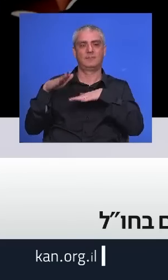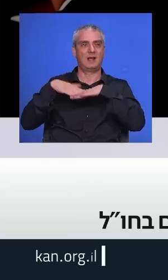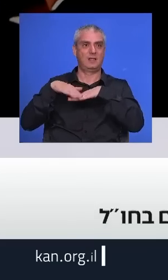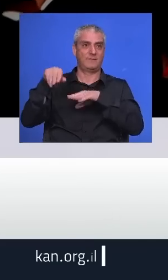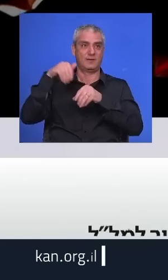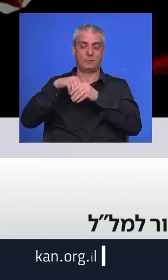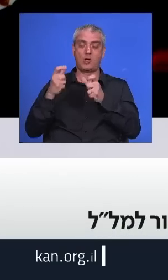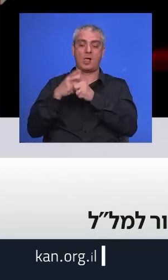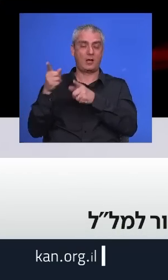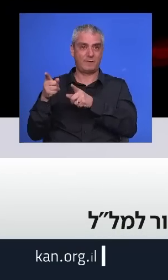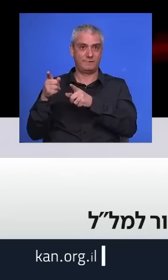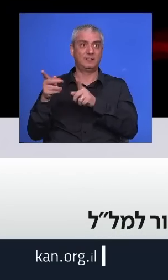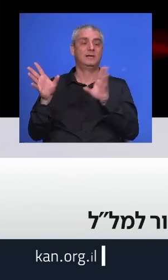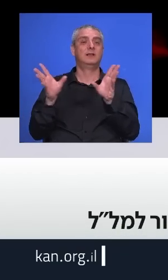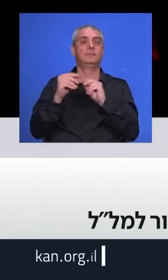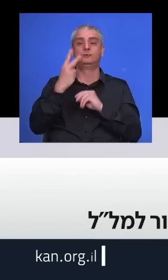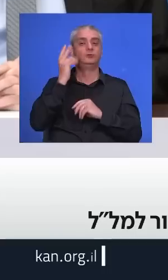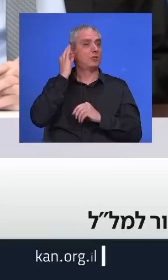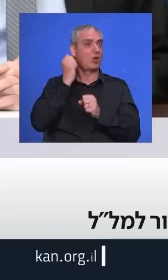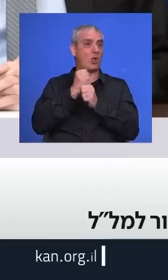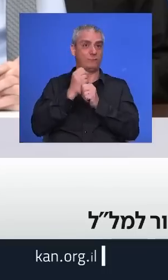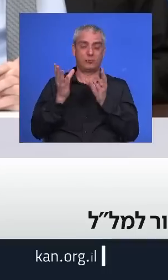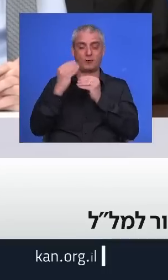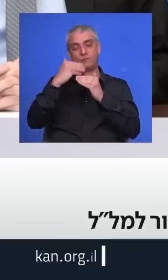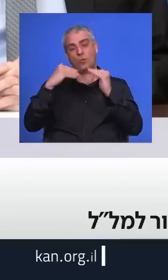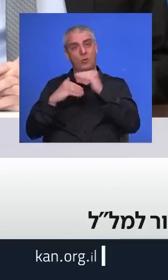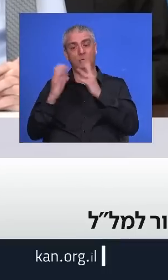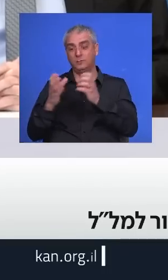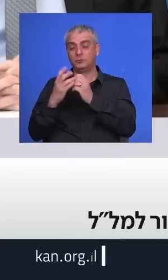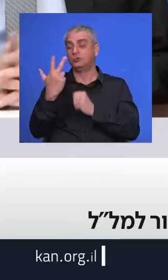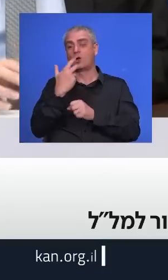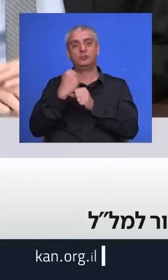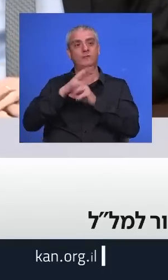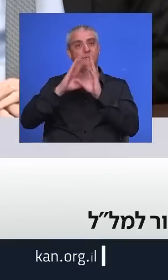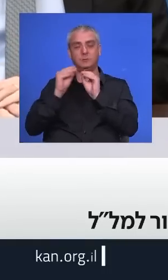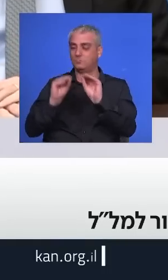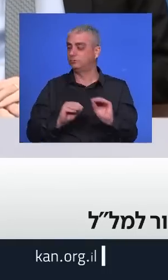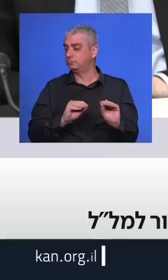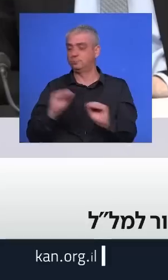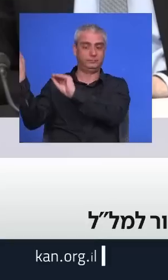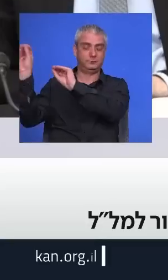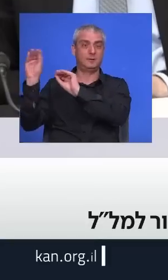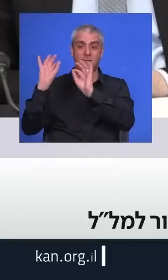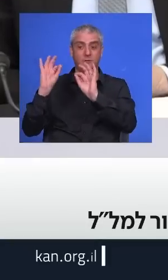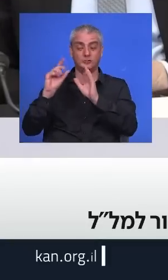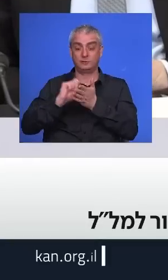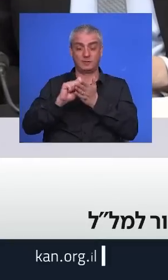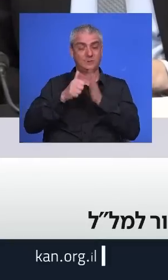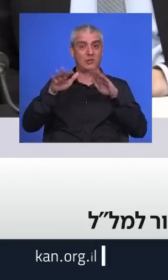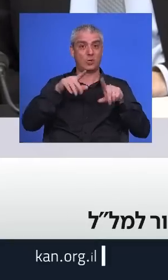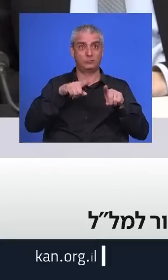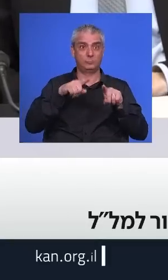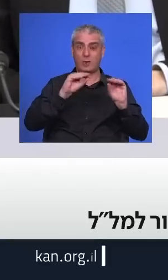באגף הזה, יחד עם שתי עובדות שעבדו תחתיה, שלושה עובדים בסך הכל מזיזים אותם, ממש פיזית, ממשרד ראש